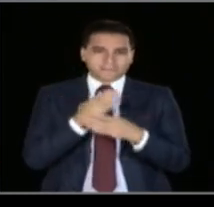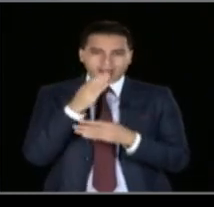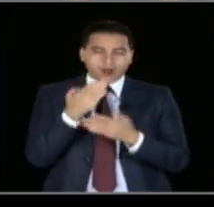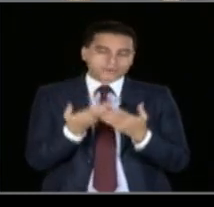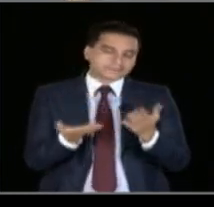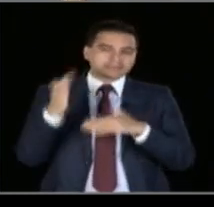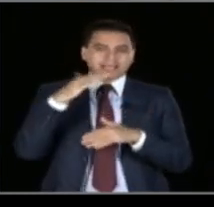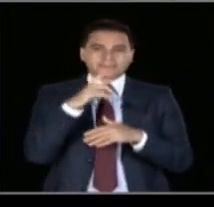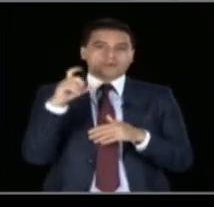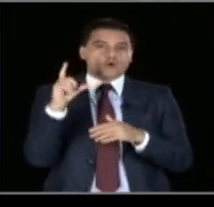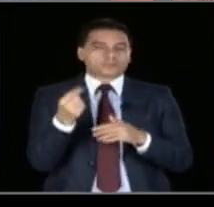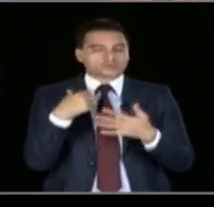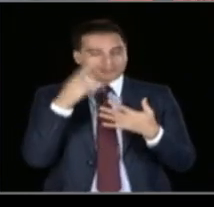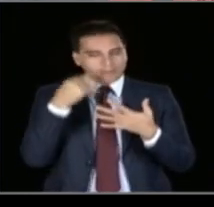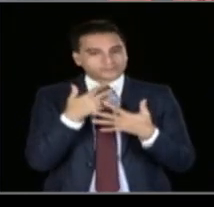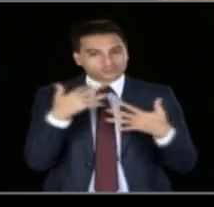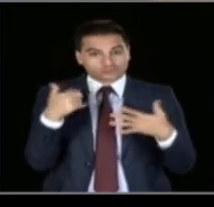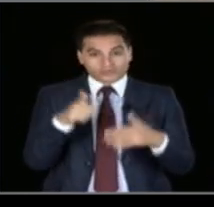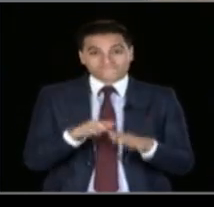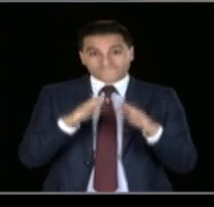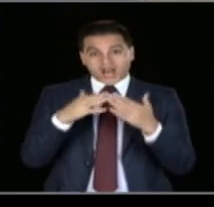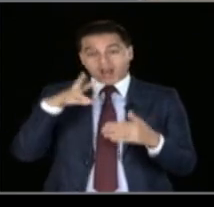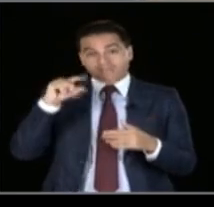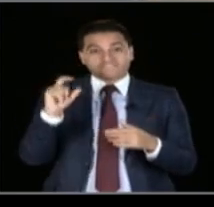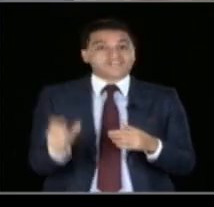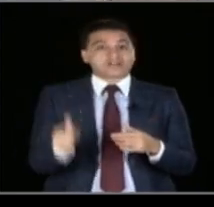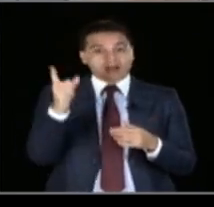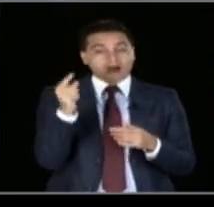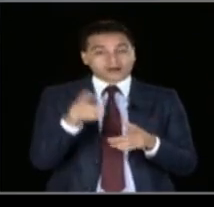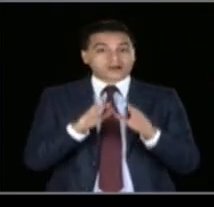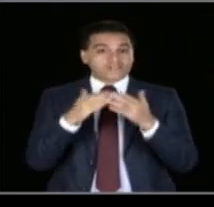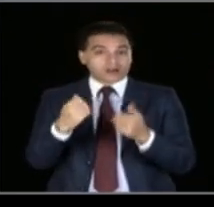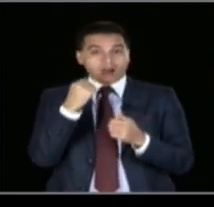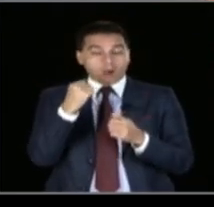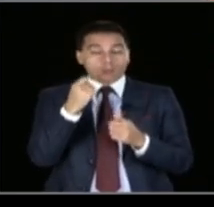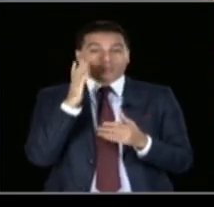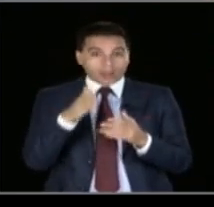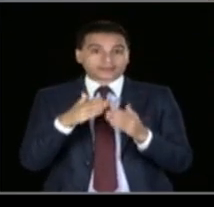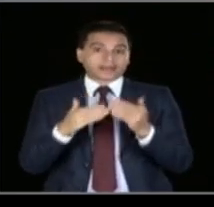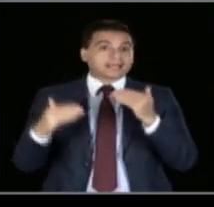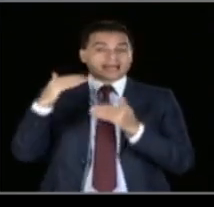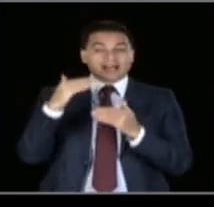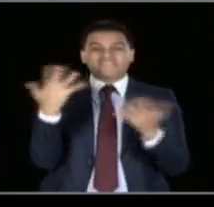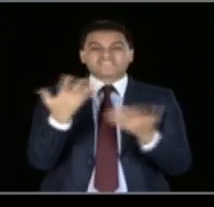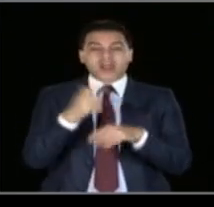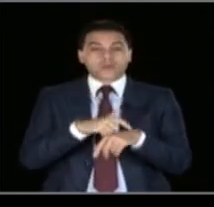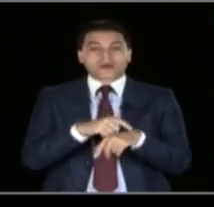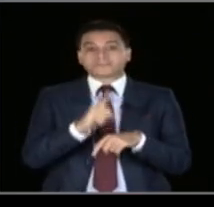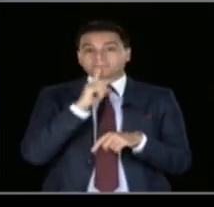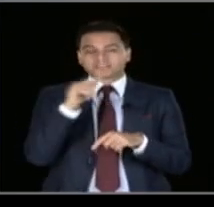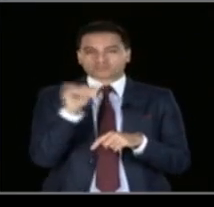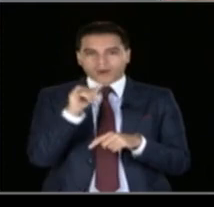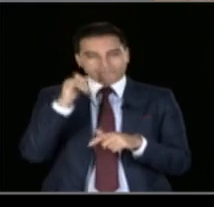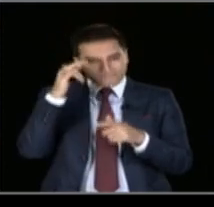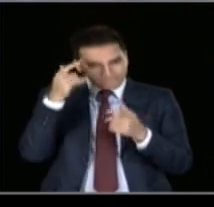بالسكور. طبعا الفنار فريق قوي ويقدر يرجع في المباراة في أي سنة، ولكن هيبقى محتاج